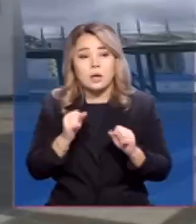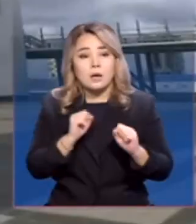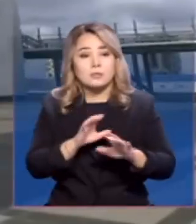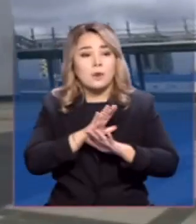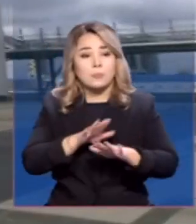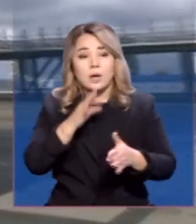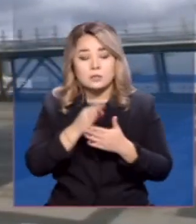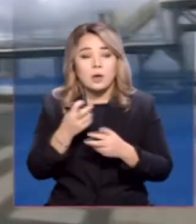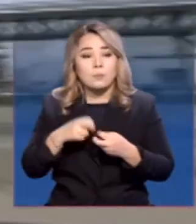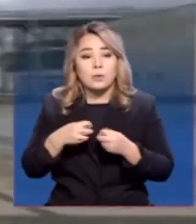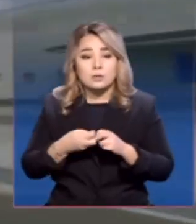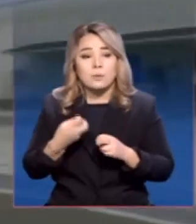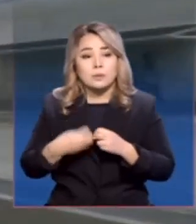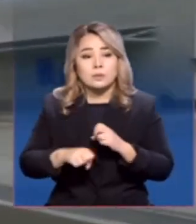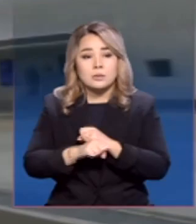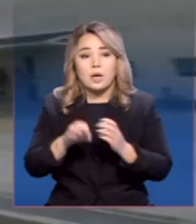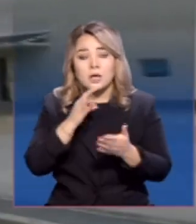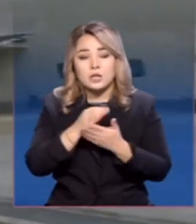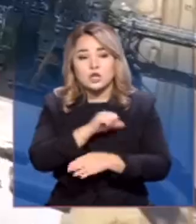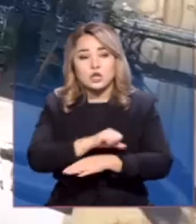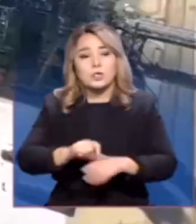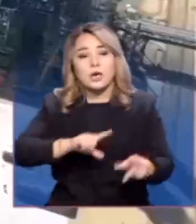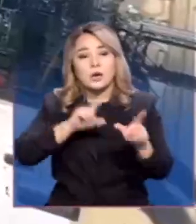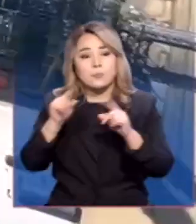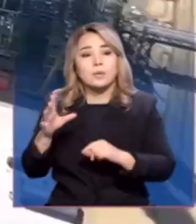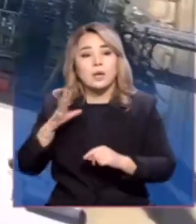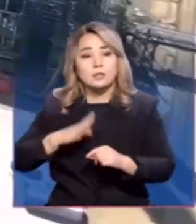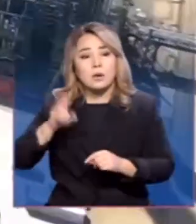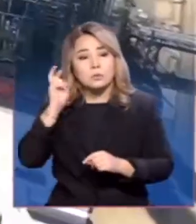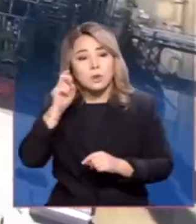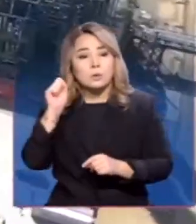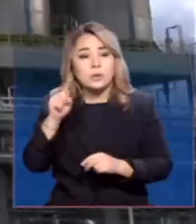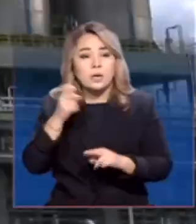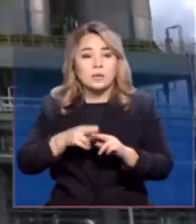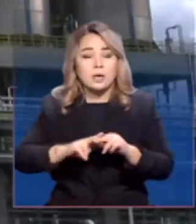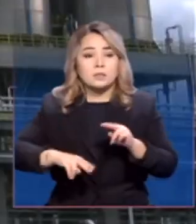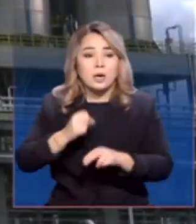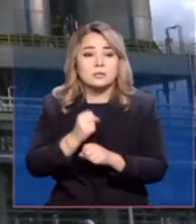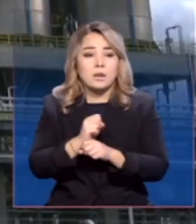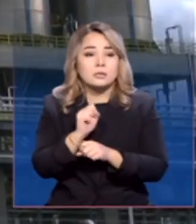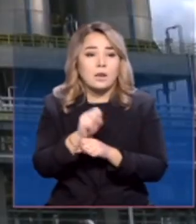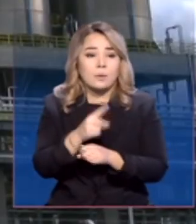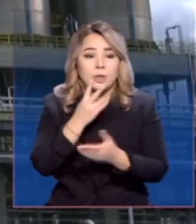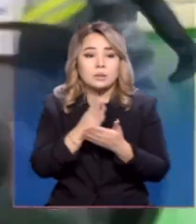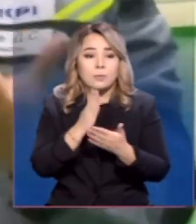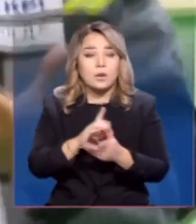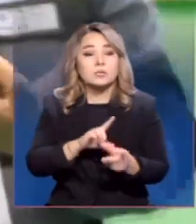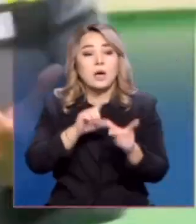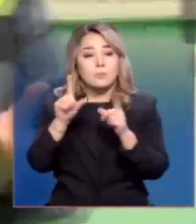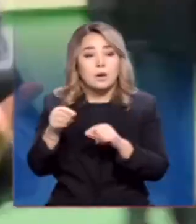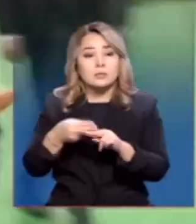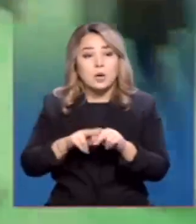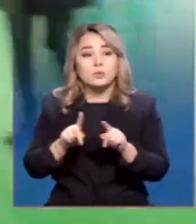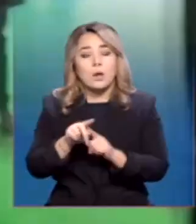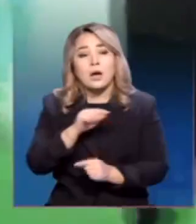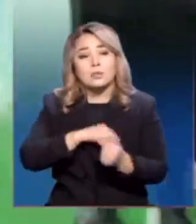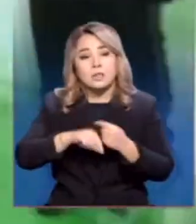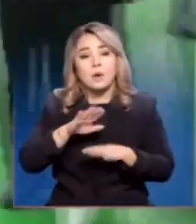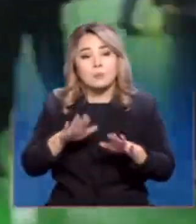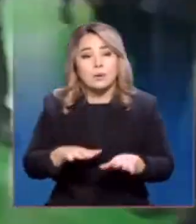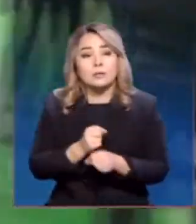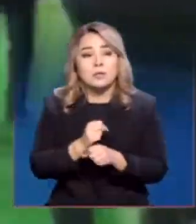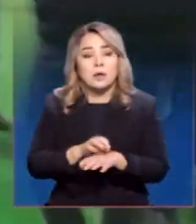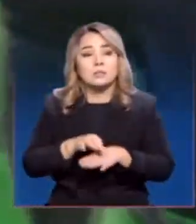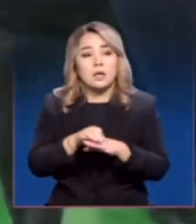сақталмайды. Бұзылмасы үшін бірден шетел асуға мәжбүр. Сондықтан қара алтын қоймасын салу тапсырылды. Мемлекет басшысы осы сапарында бірге кәсіпорынды іске